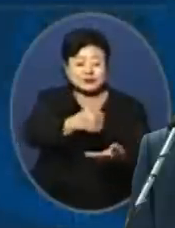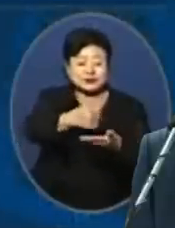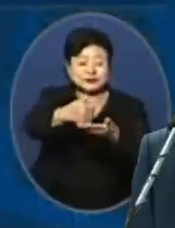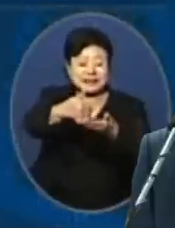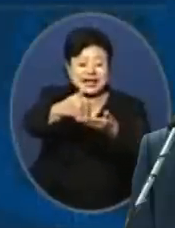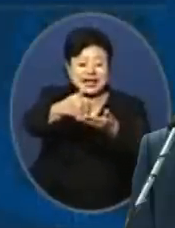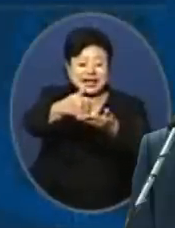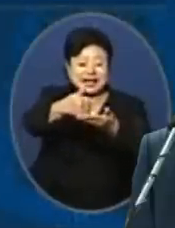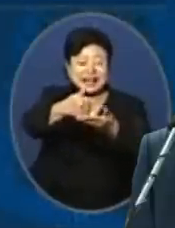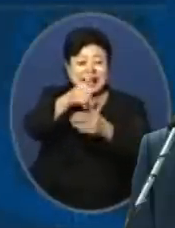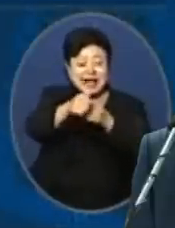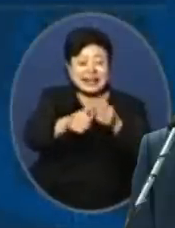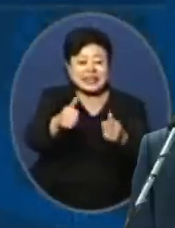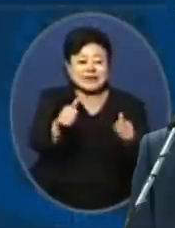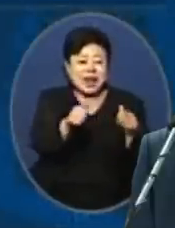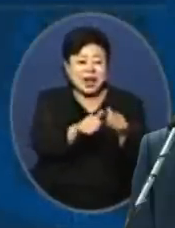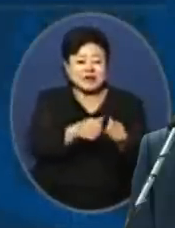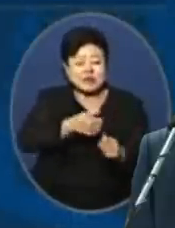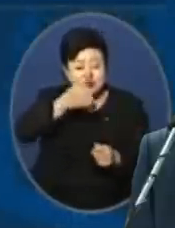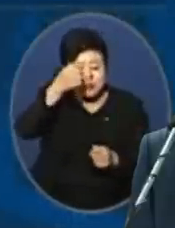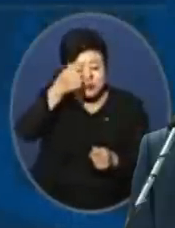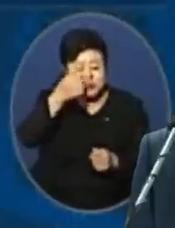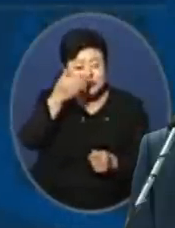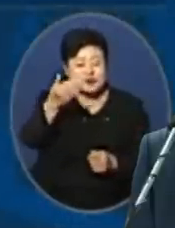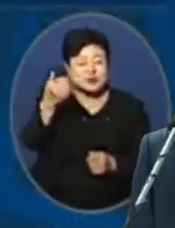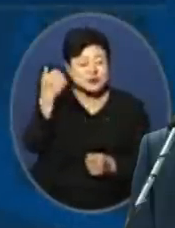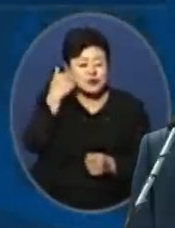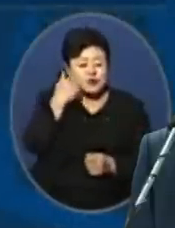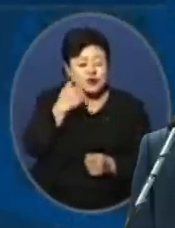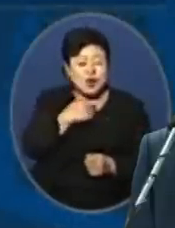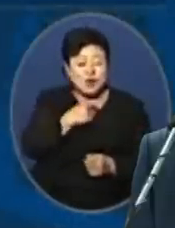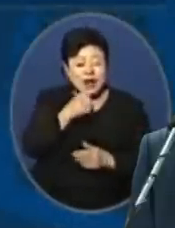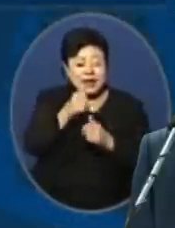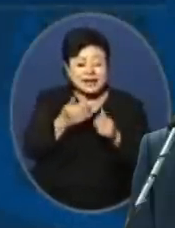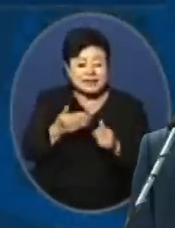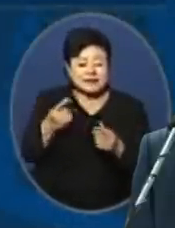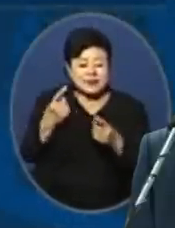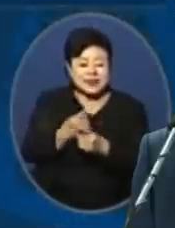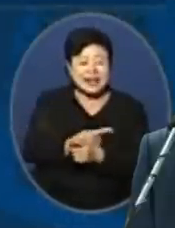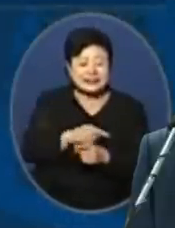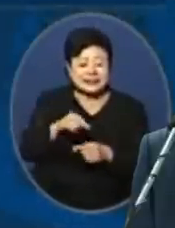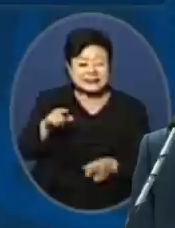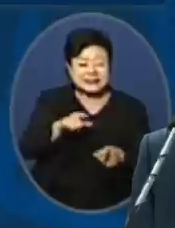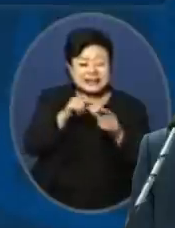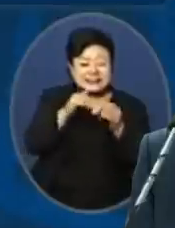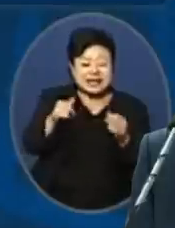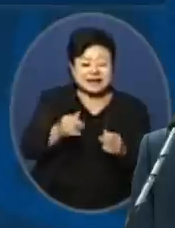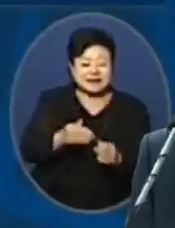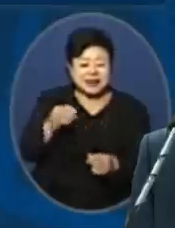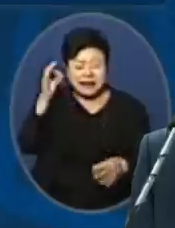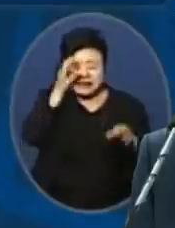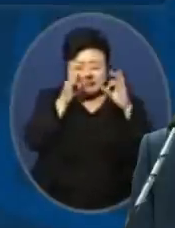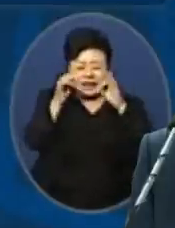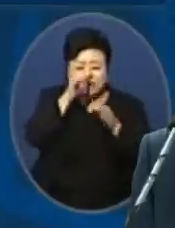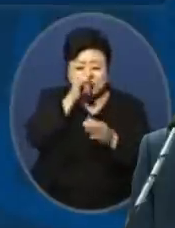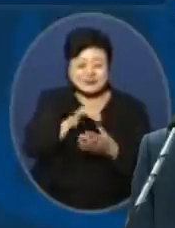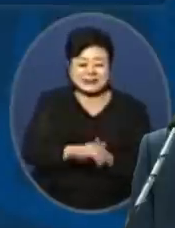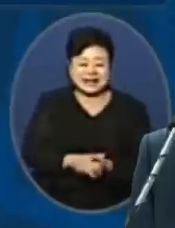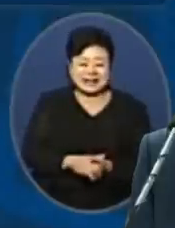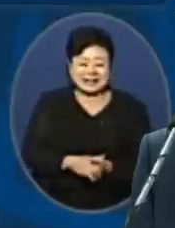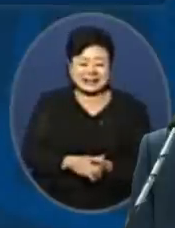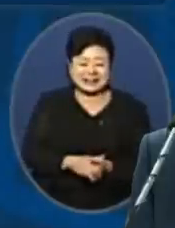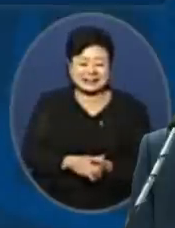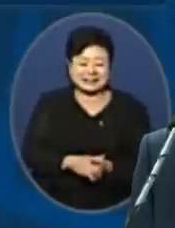분이십니다. 하나님은 함께 꿈꿀 누군가를 원하시며 하나님 대신 그 꿈을 실행할 자를 간절히 찾고